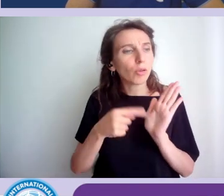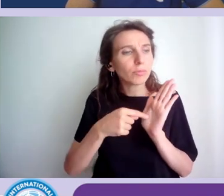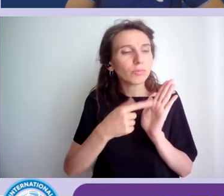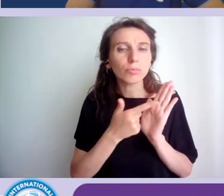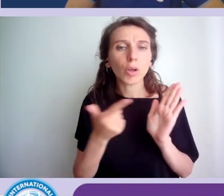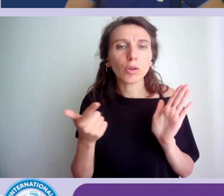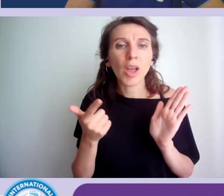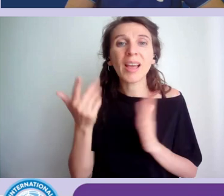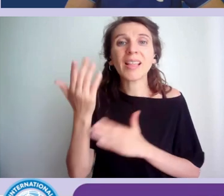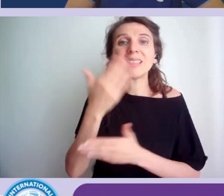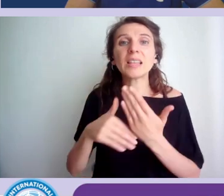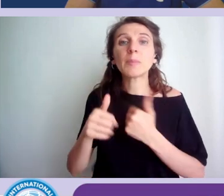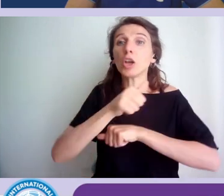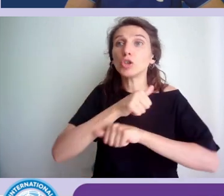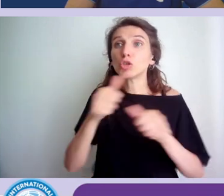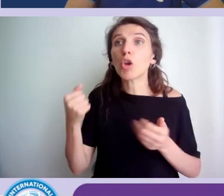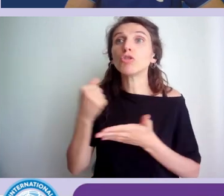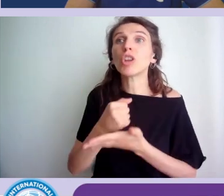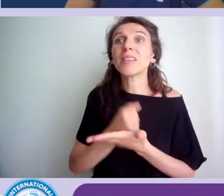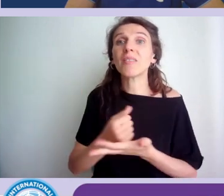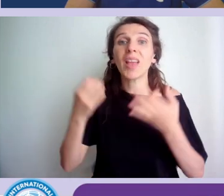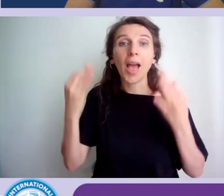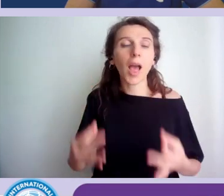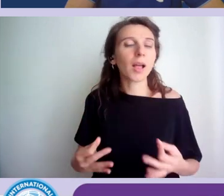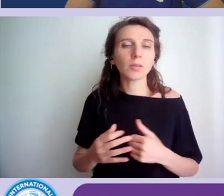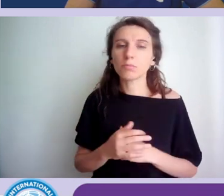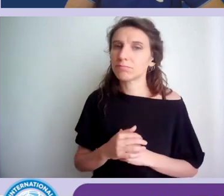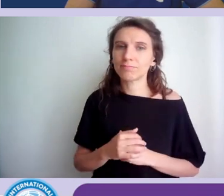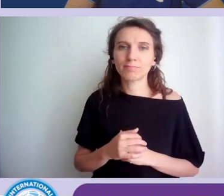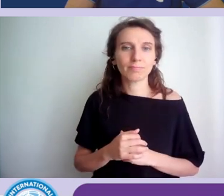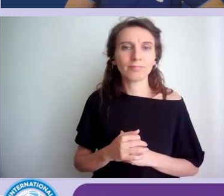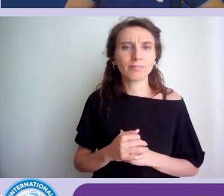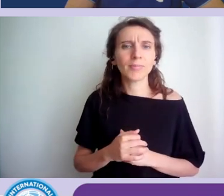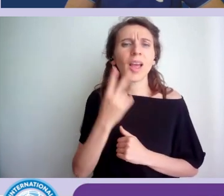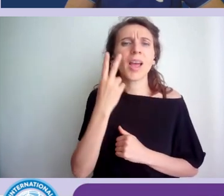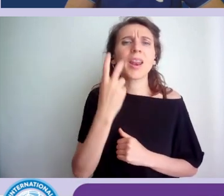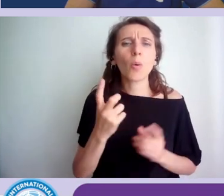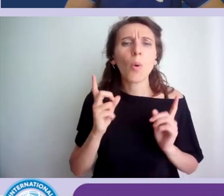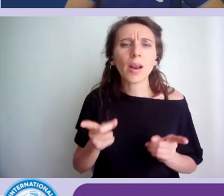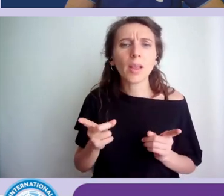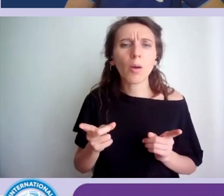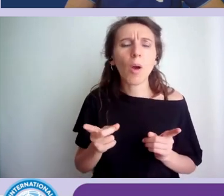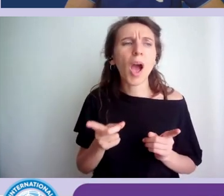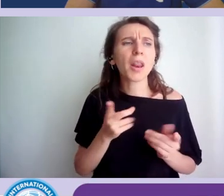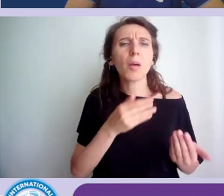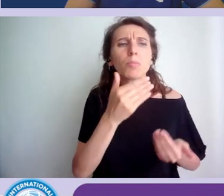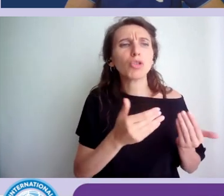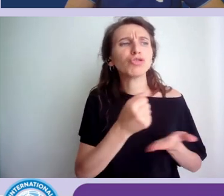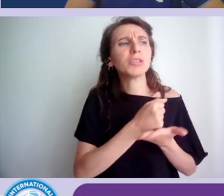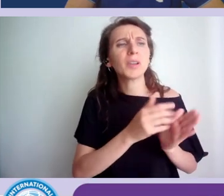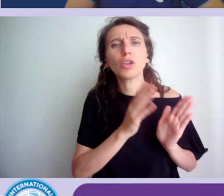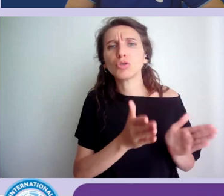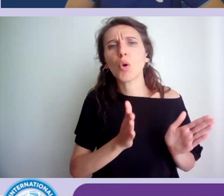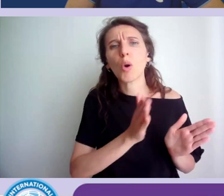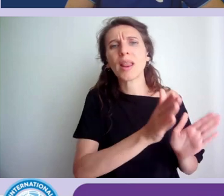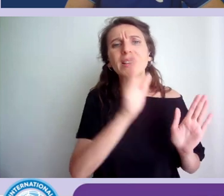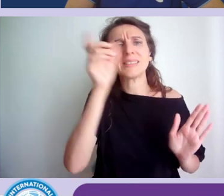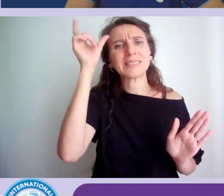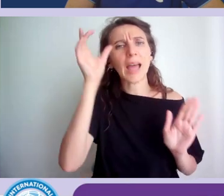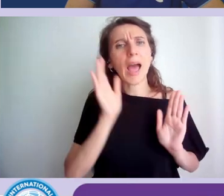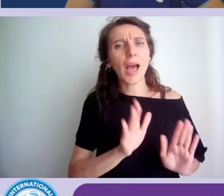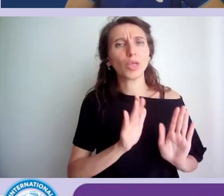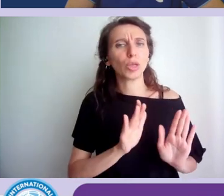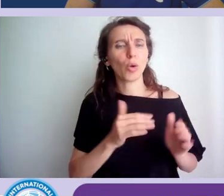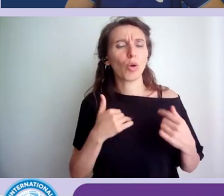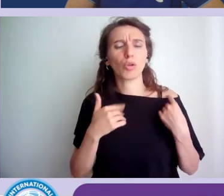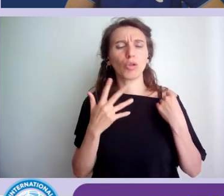considerare le disabilità certificate quella è una cosa che riguarda diciamo i processi di certificazione dello Stato